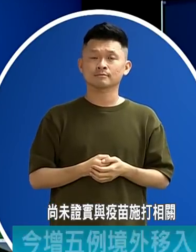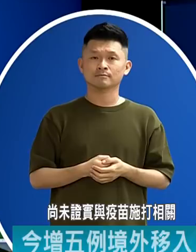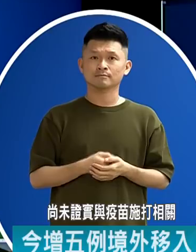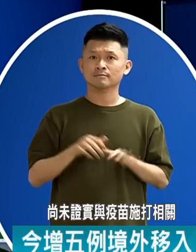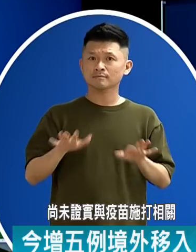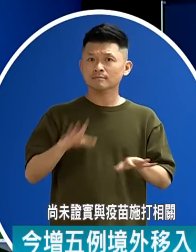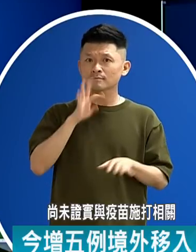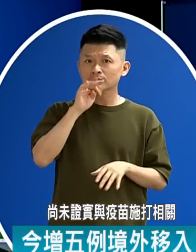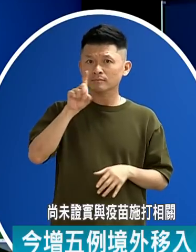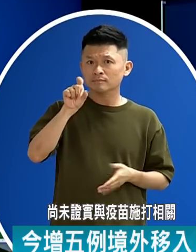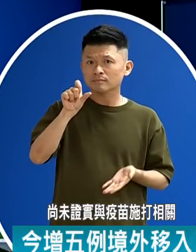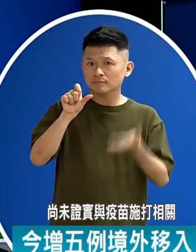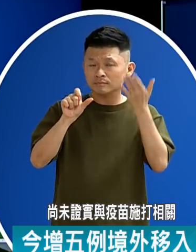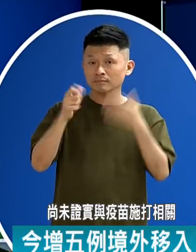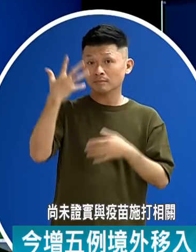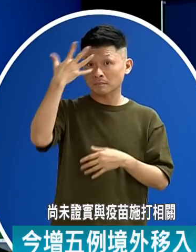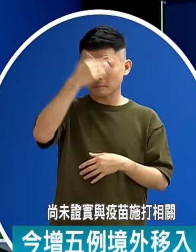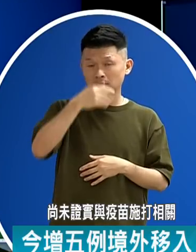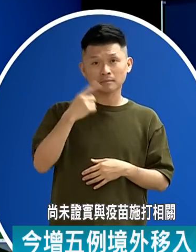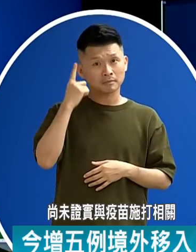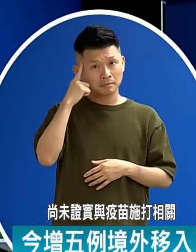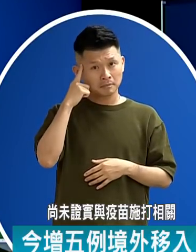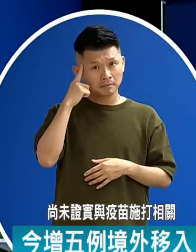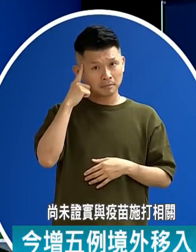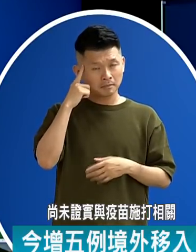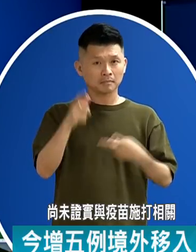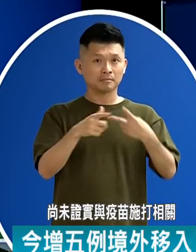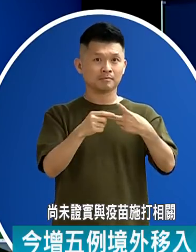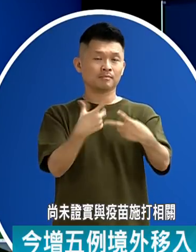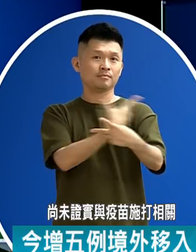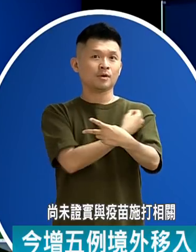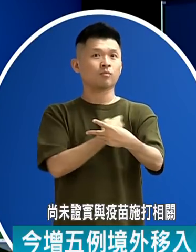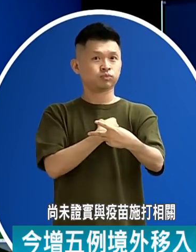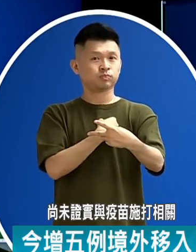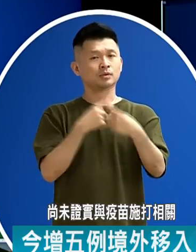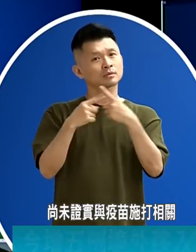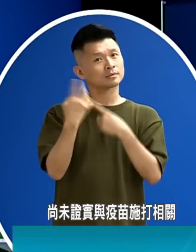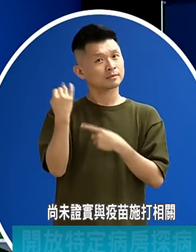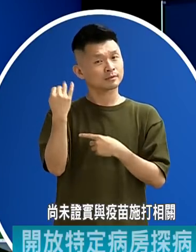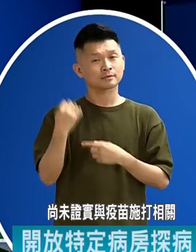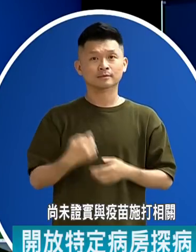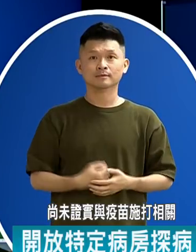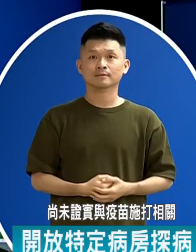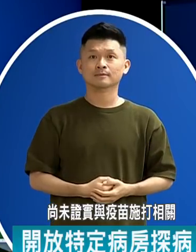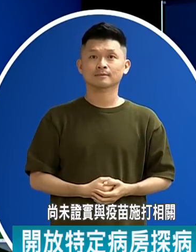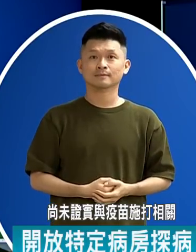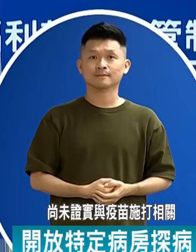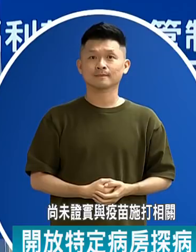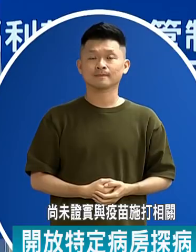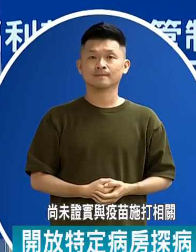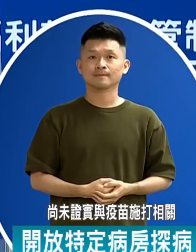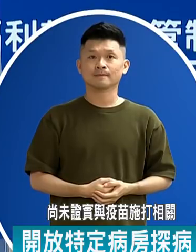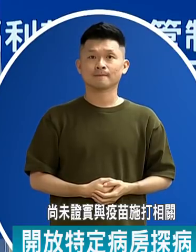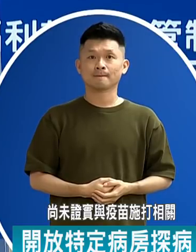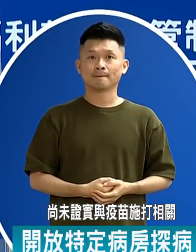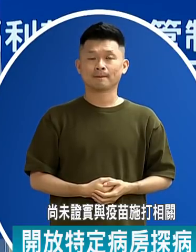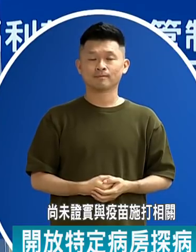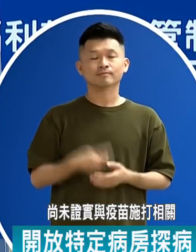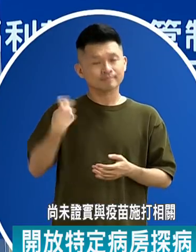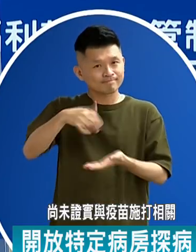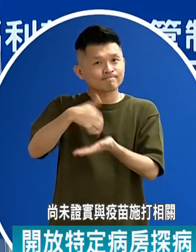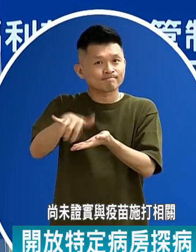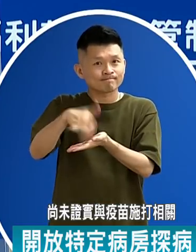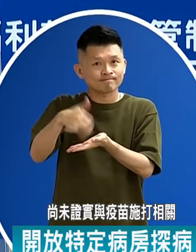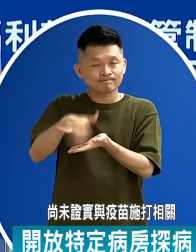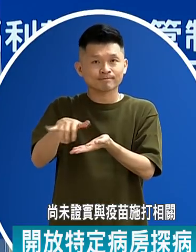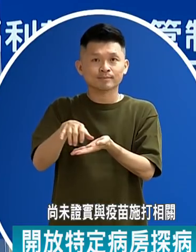在65岁的长者到底有多少人准备施打第二剂疫苗这个人数？谢谢。 我们可以再算一